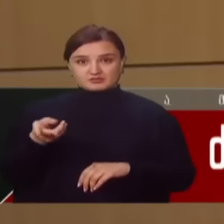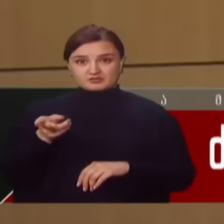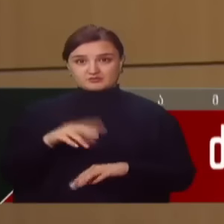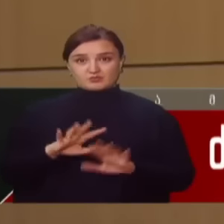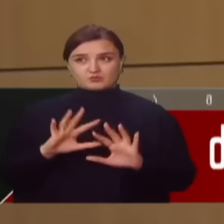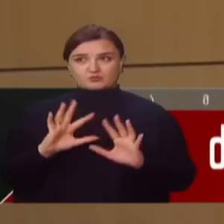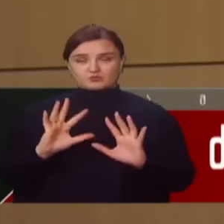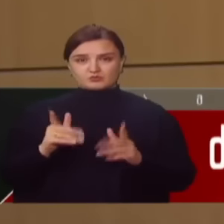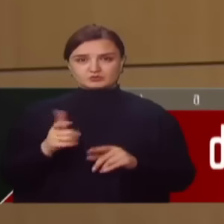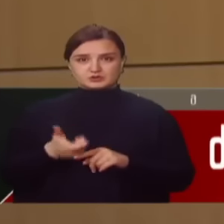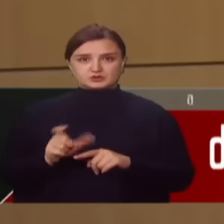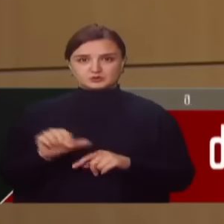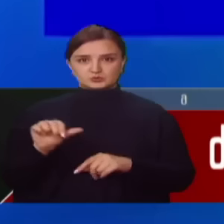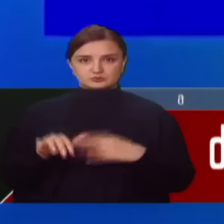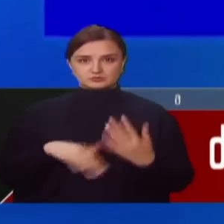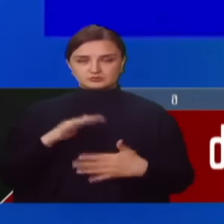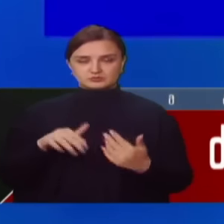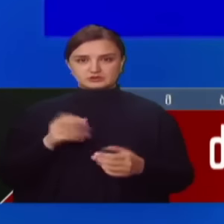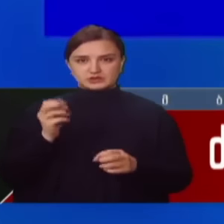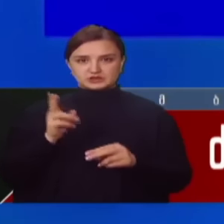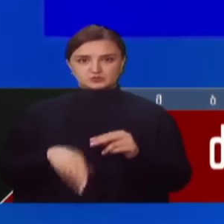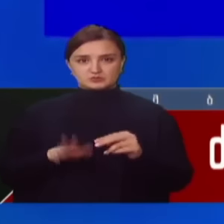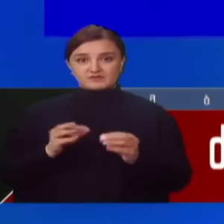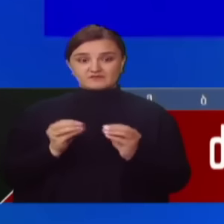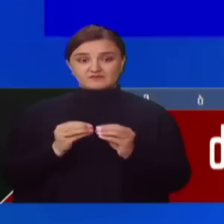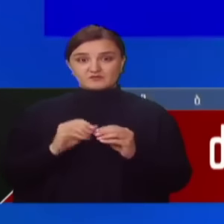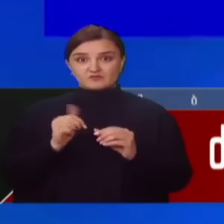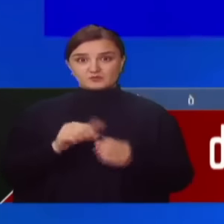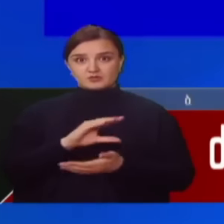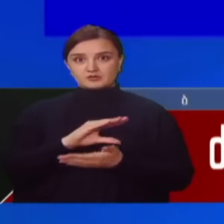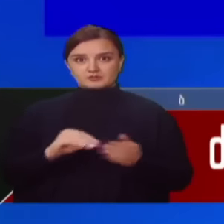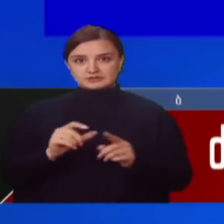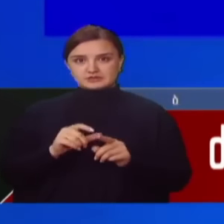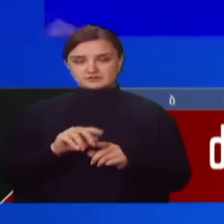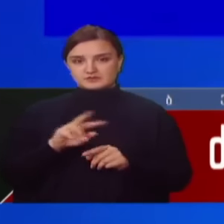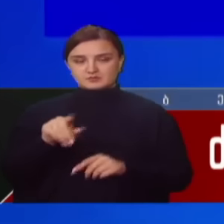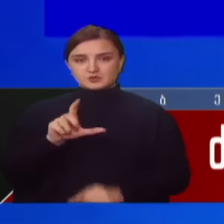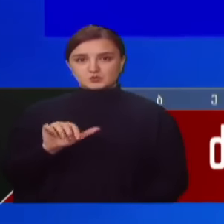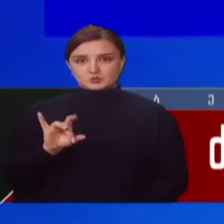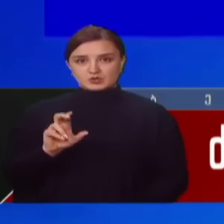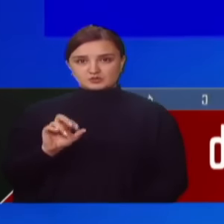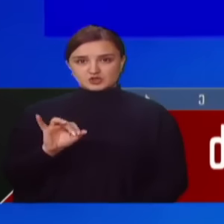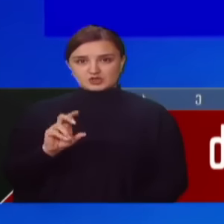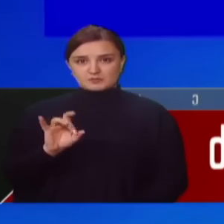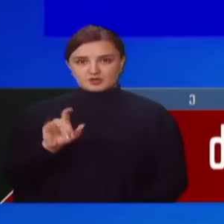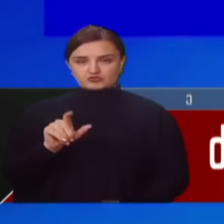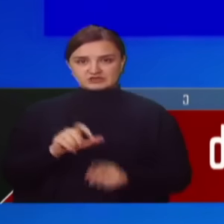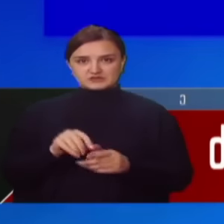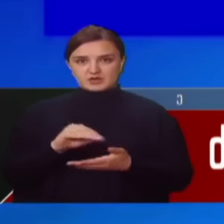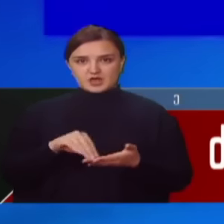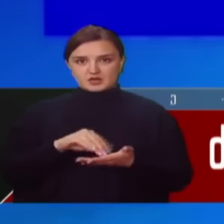ეს დამთავრდება ყოველ ძაათს უნდა დამთავრდება და თითქმის იგივე ცოტა ხნის წინ ერთ-ერთ ინტერვიუში უკვე ზურაბ ჭიაბერაშვილმა